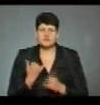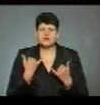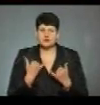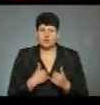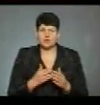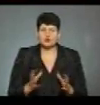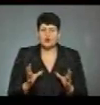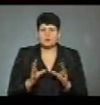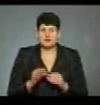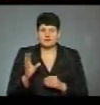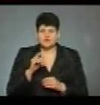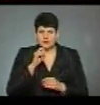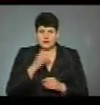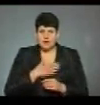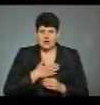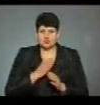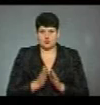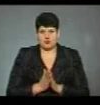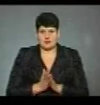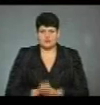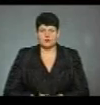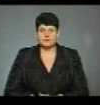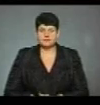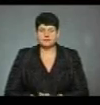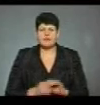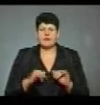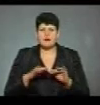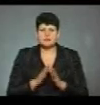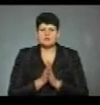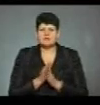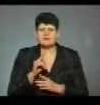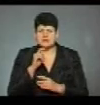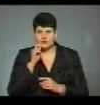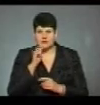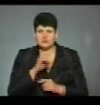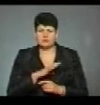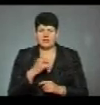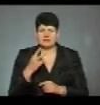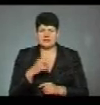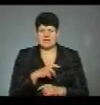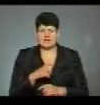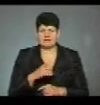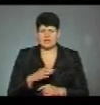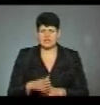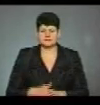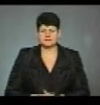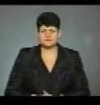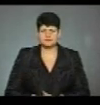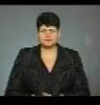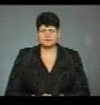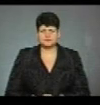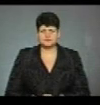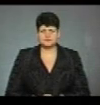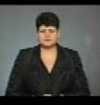хочемо об'єднати всю Україну нашою молитвою. Акція «Молитва за Україну» тривала 20 хвилин. Марія Котенко, Оксана